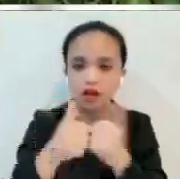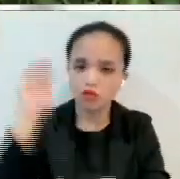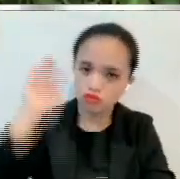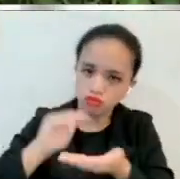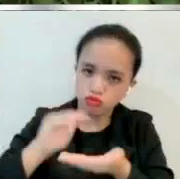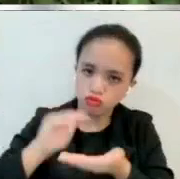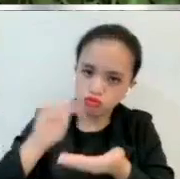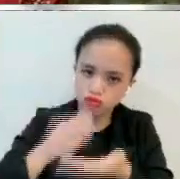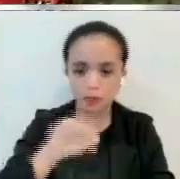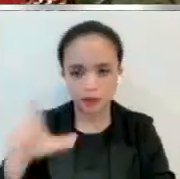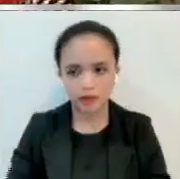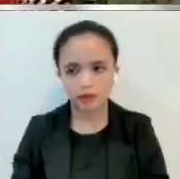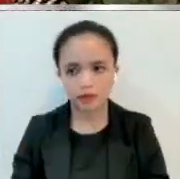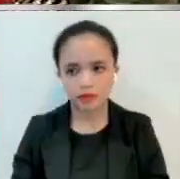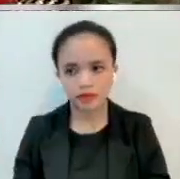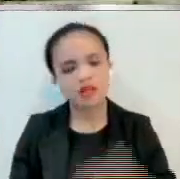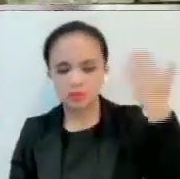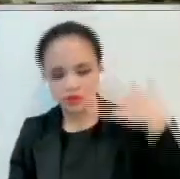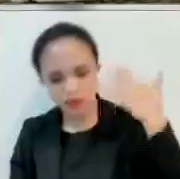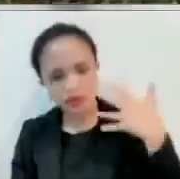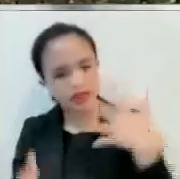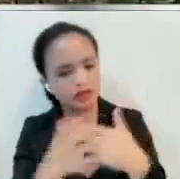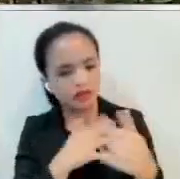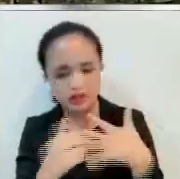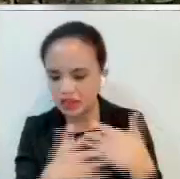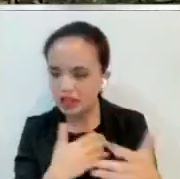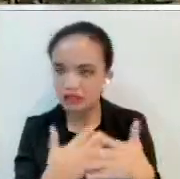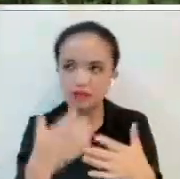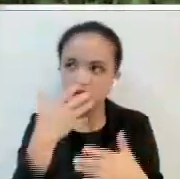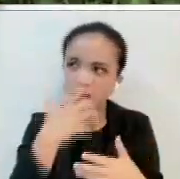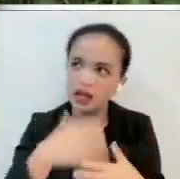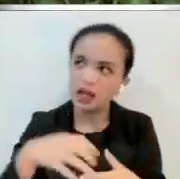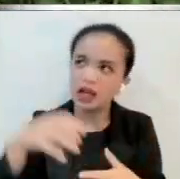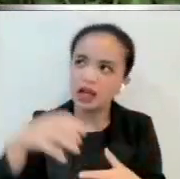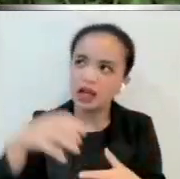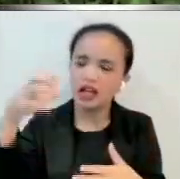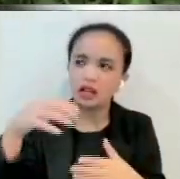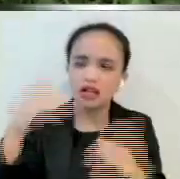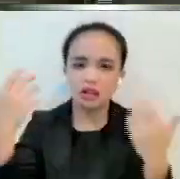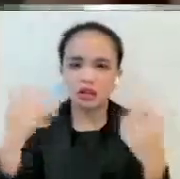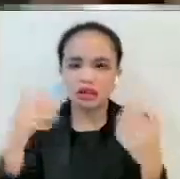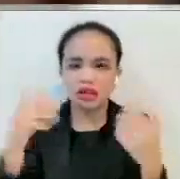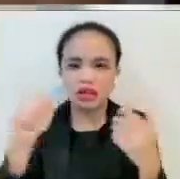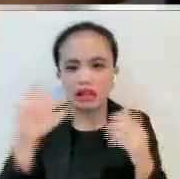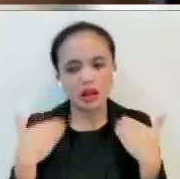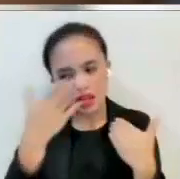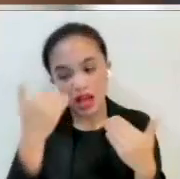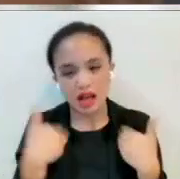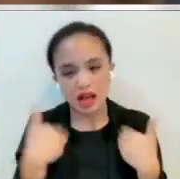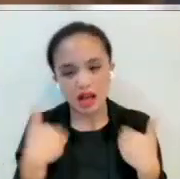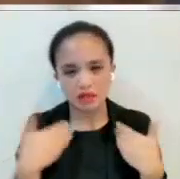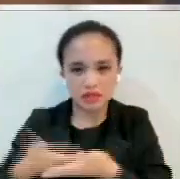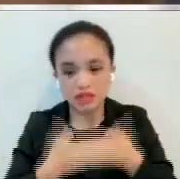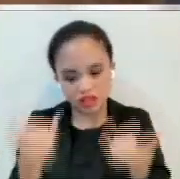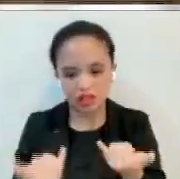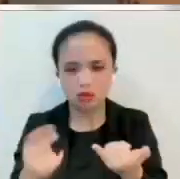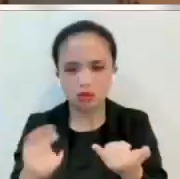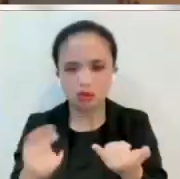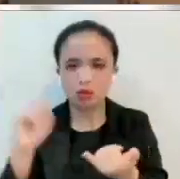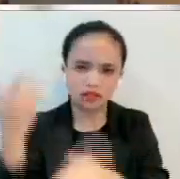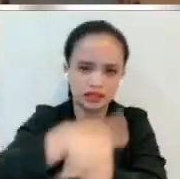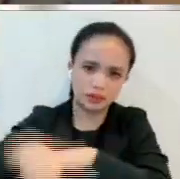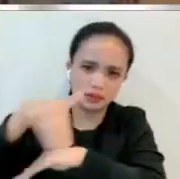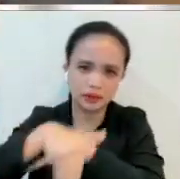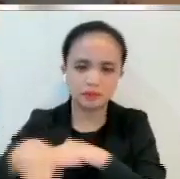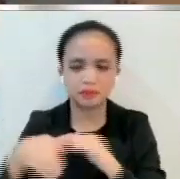ano kahit araw nag-on kami kasi may baby ako eh ngayon tuwing gabi na lang patuloy namang mino-monitor ng Meralco